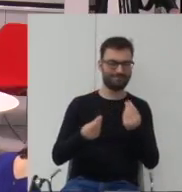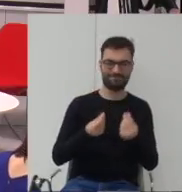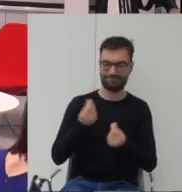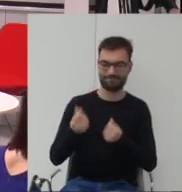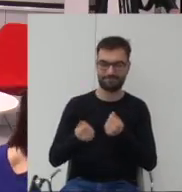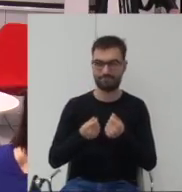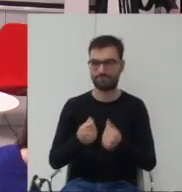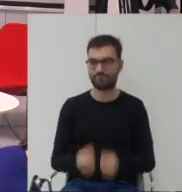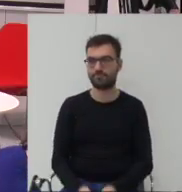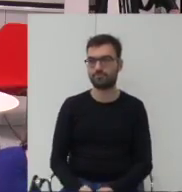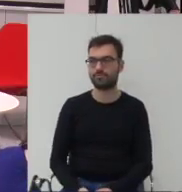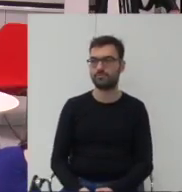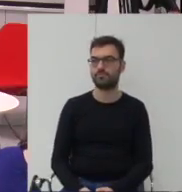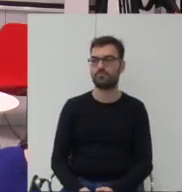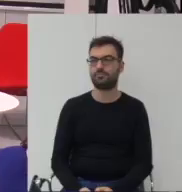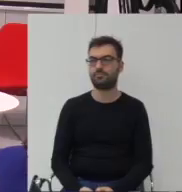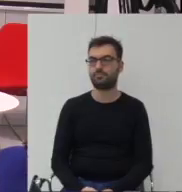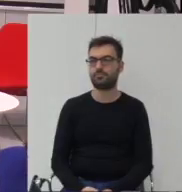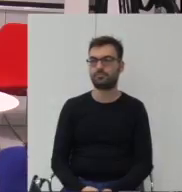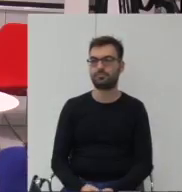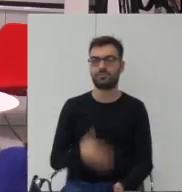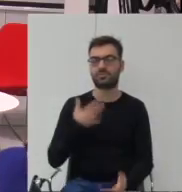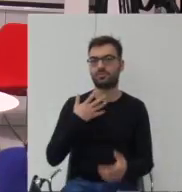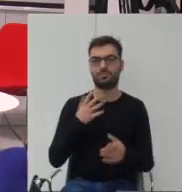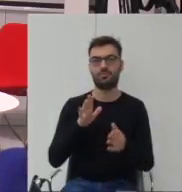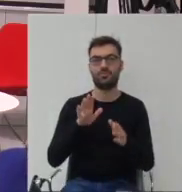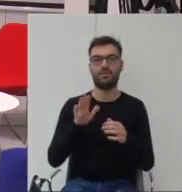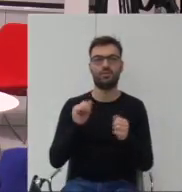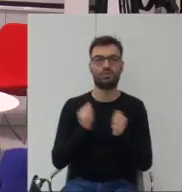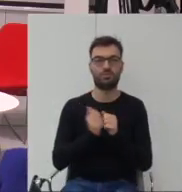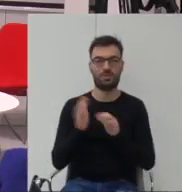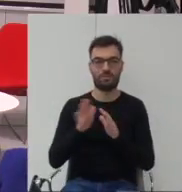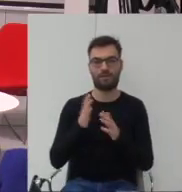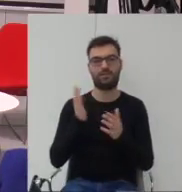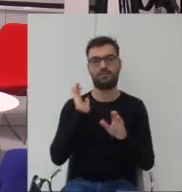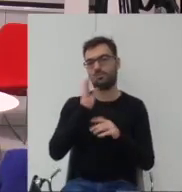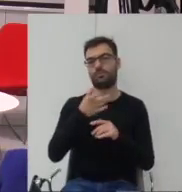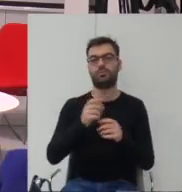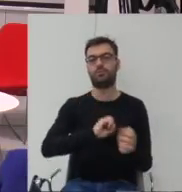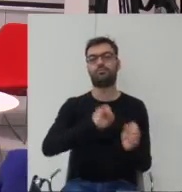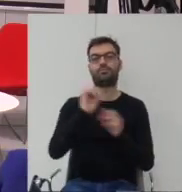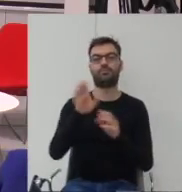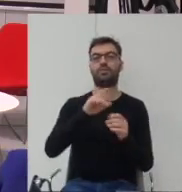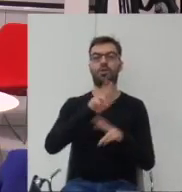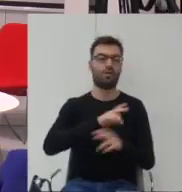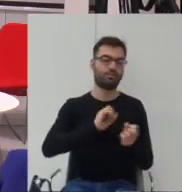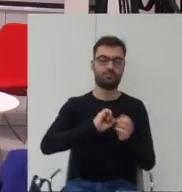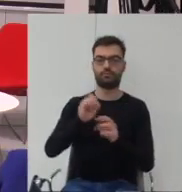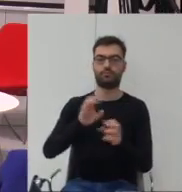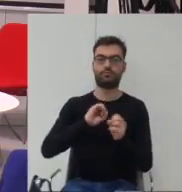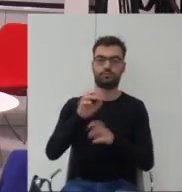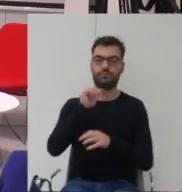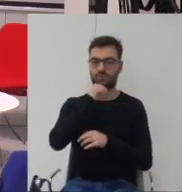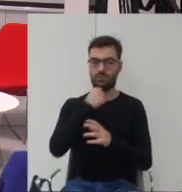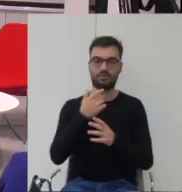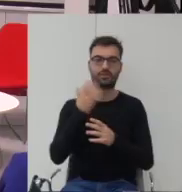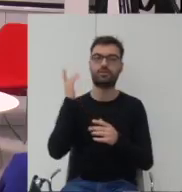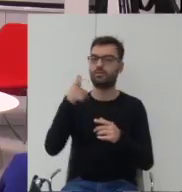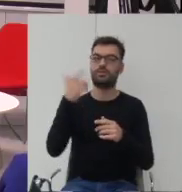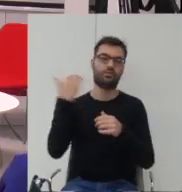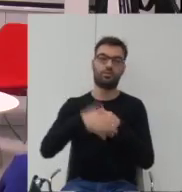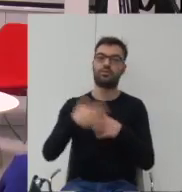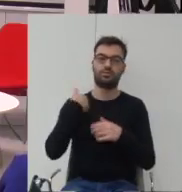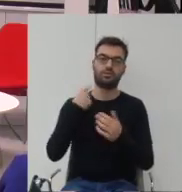siatką, sterylne miejsca po prostu, gdzie te osoby są przekazywane przez rodziny i tam